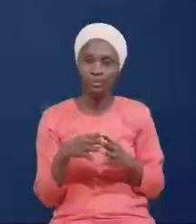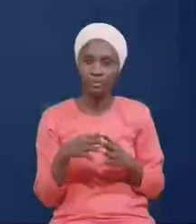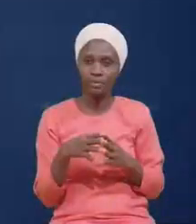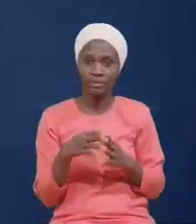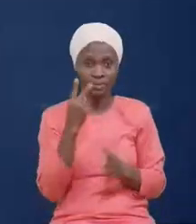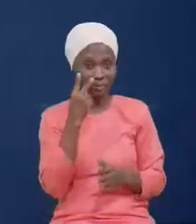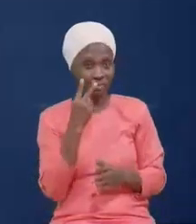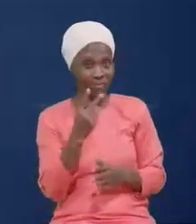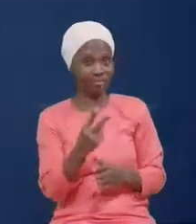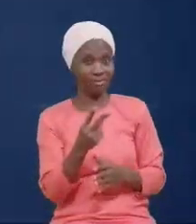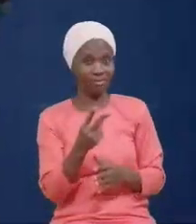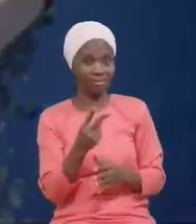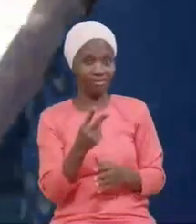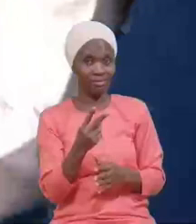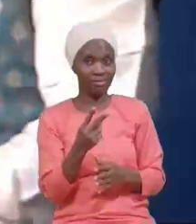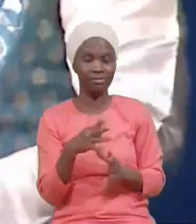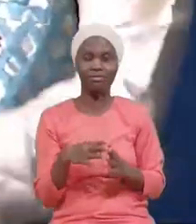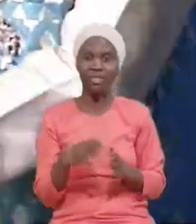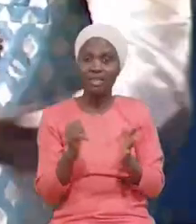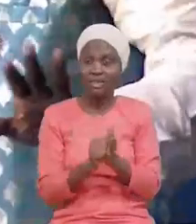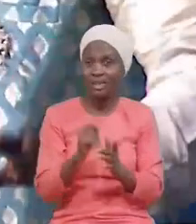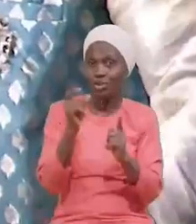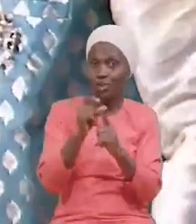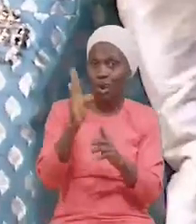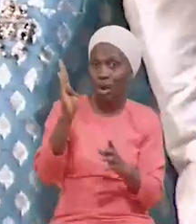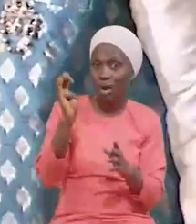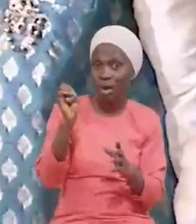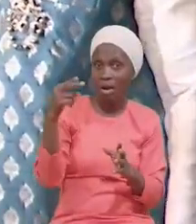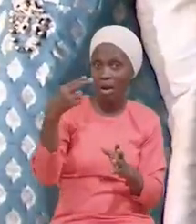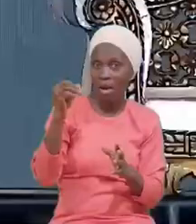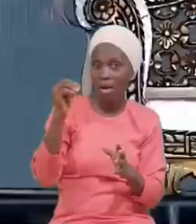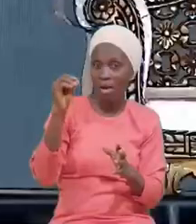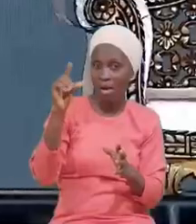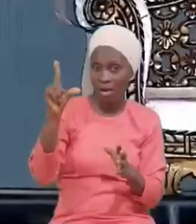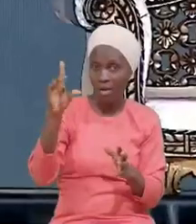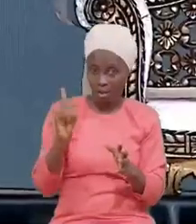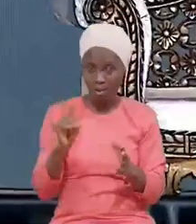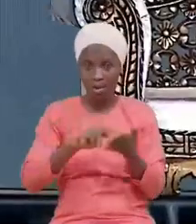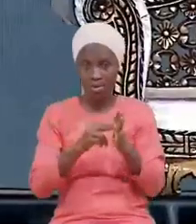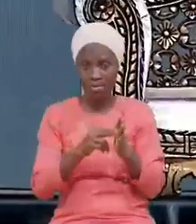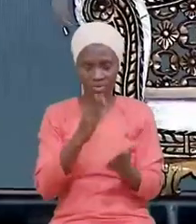que voilà, oh voici, voici dit, arrêtez tout ce que vous faites.